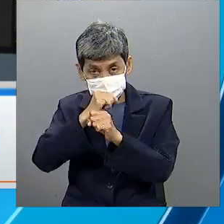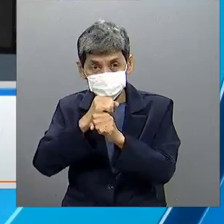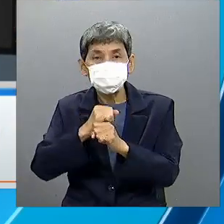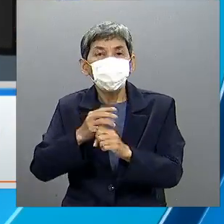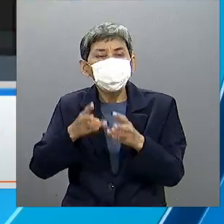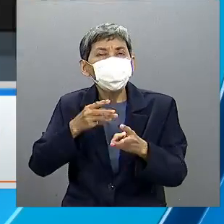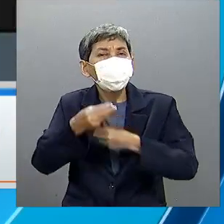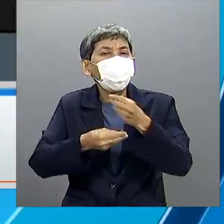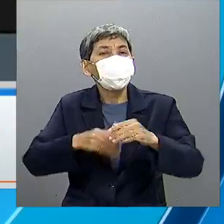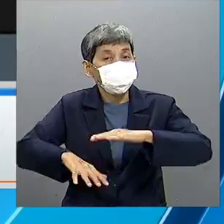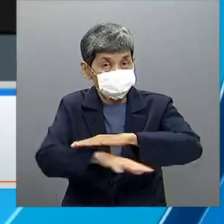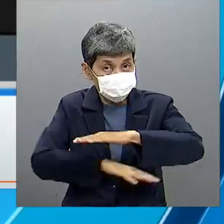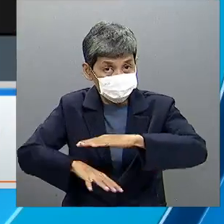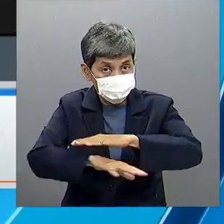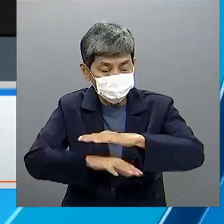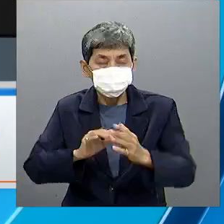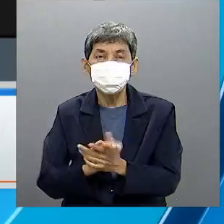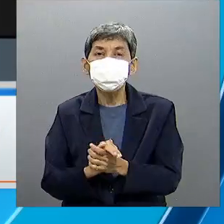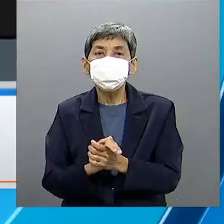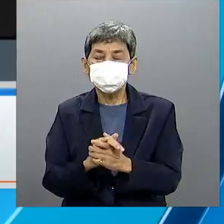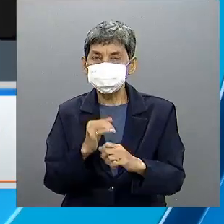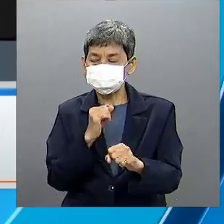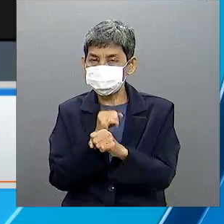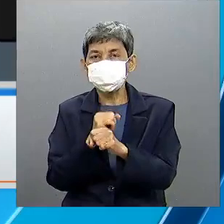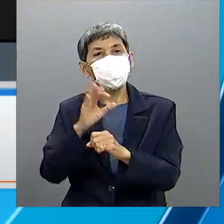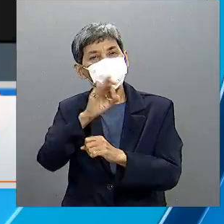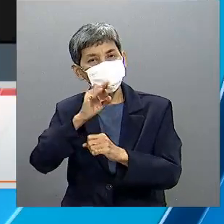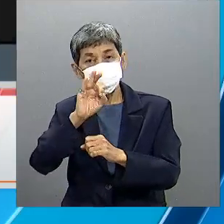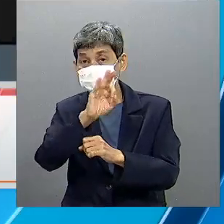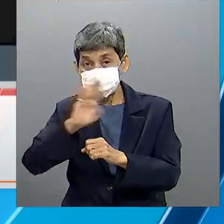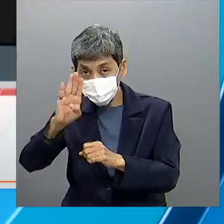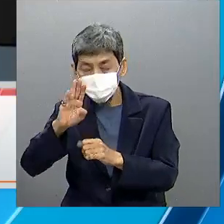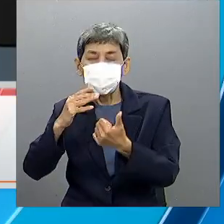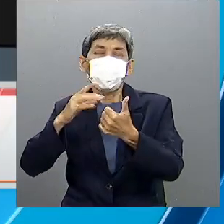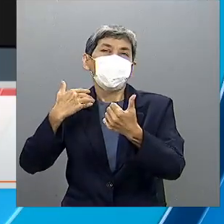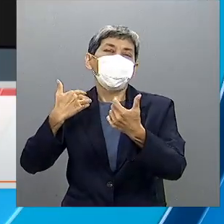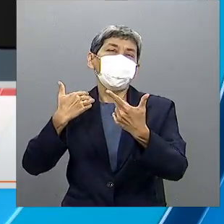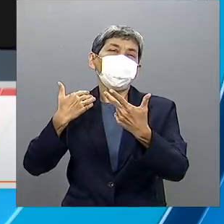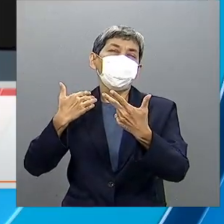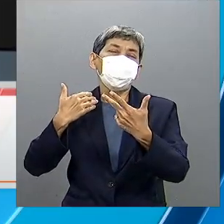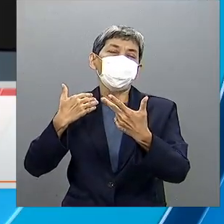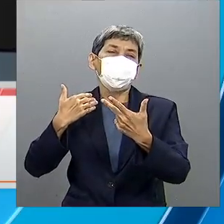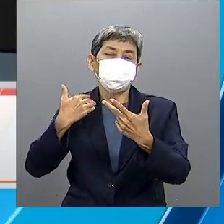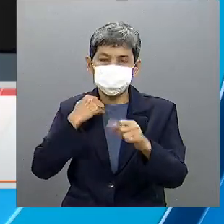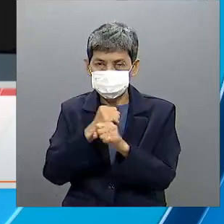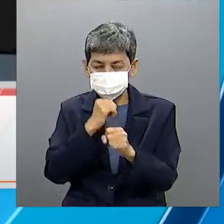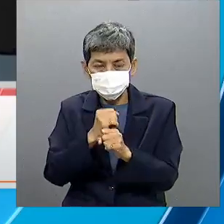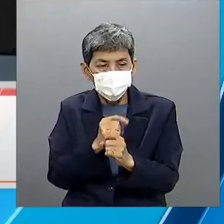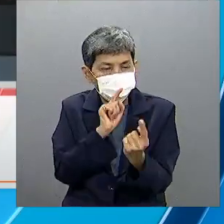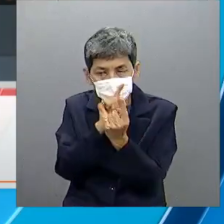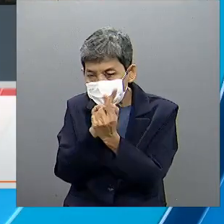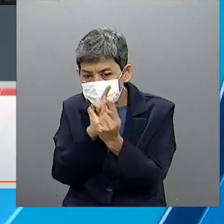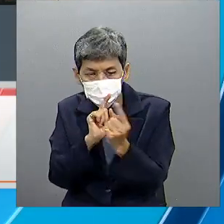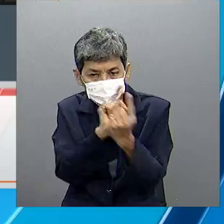เรื่องของการยิงแอด Facebook เรื่องของการเข้าถึงลูกค้าวิเคราะห์ลูกค้าต